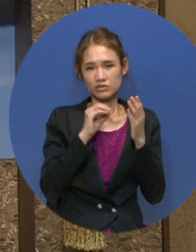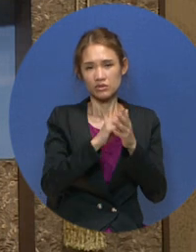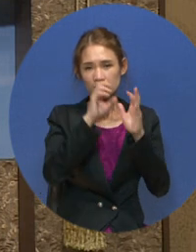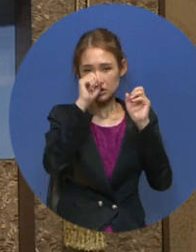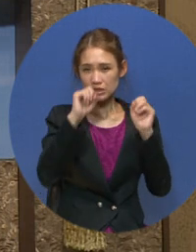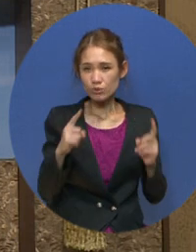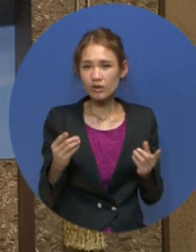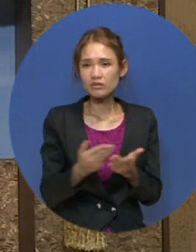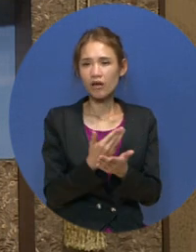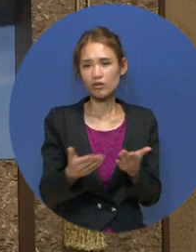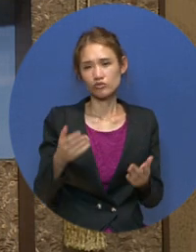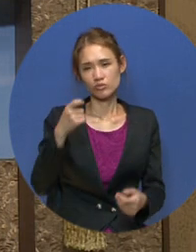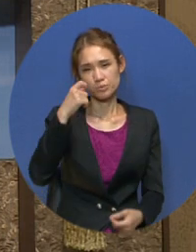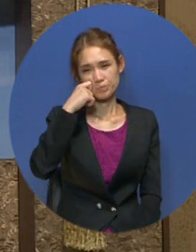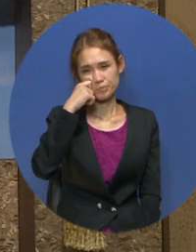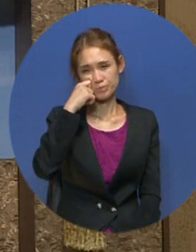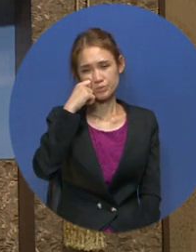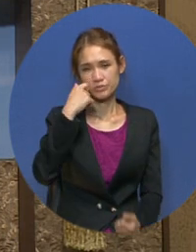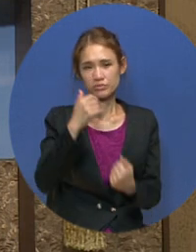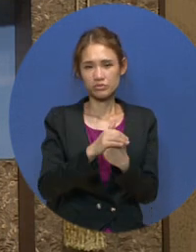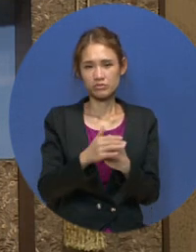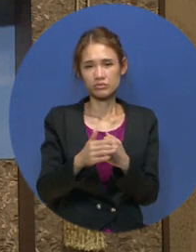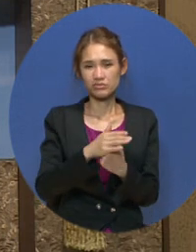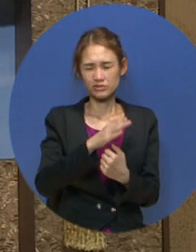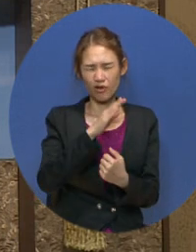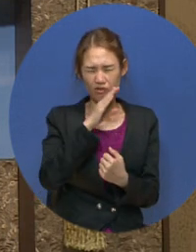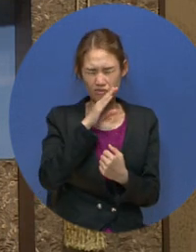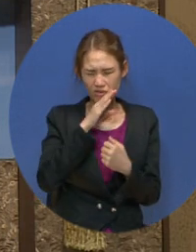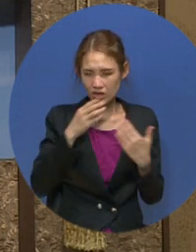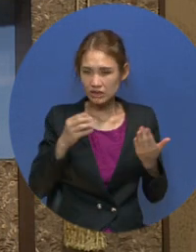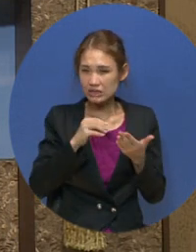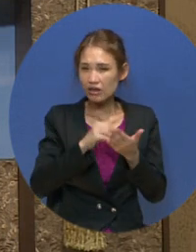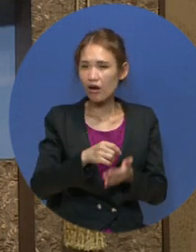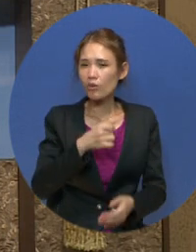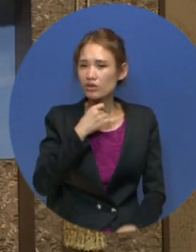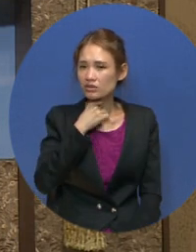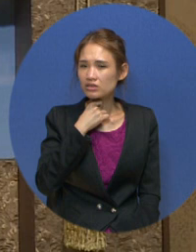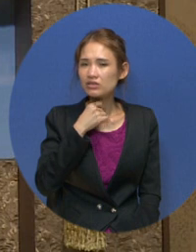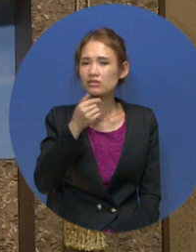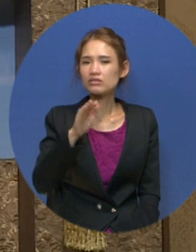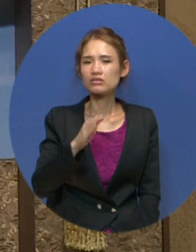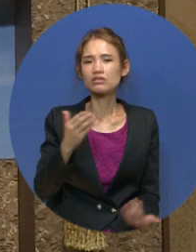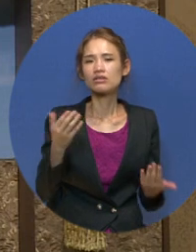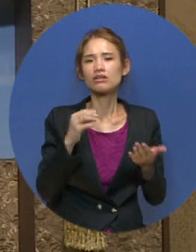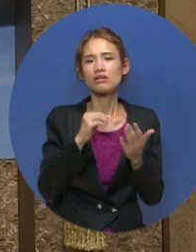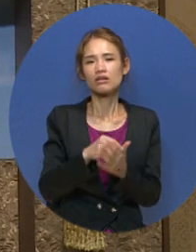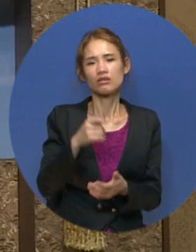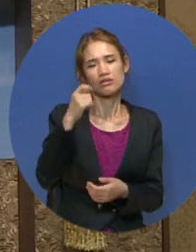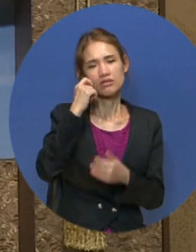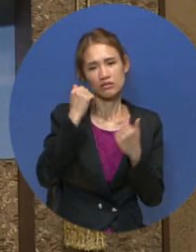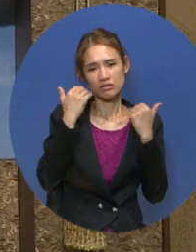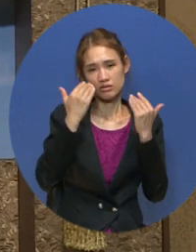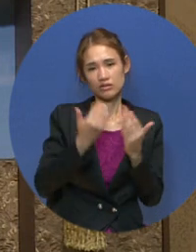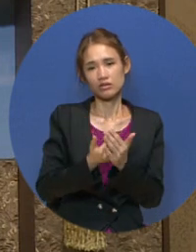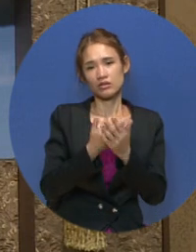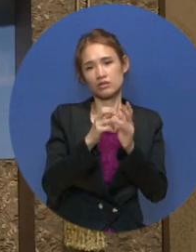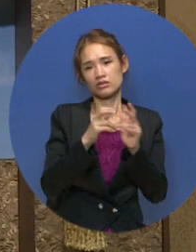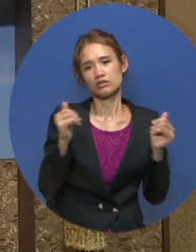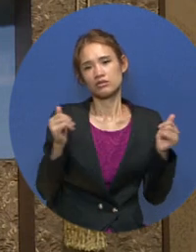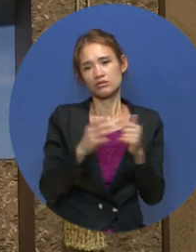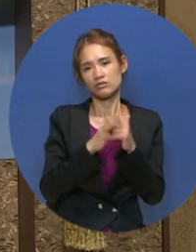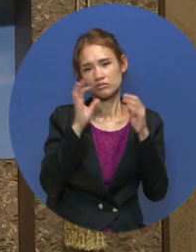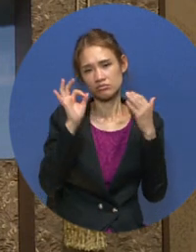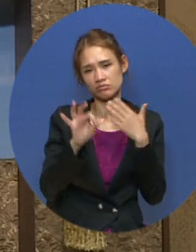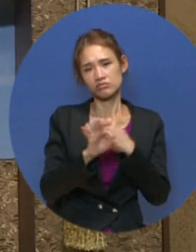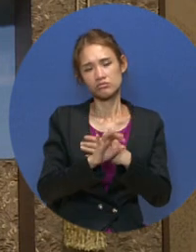있습니다. 그래서 정말 일하고 싶어 하는데 일하지 못하는 우리 발달장애인들을 보게 되면